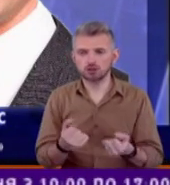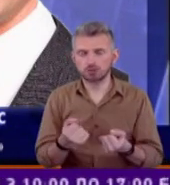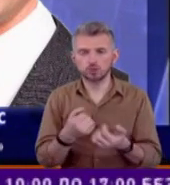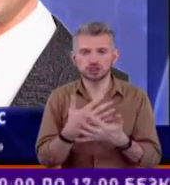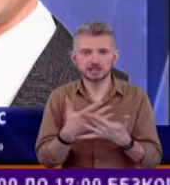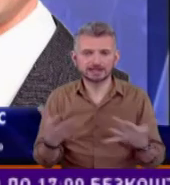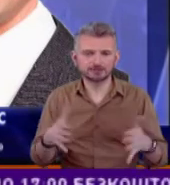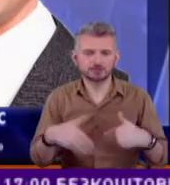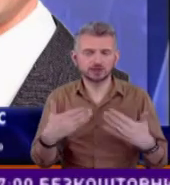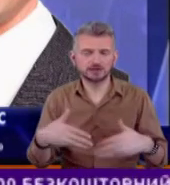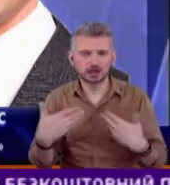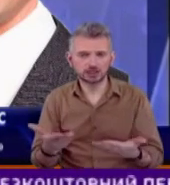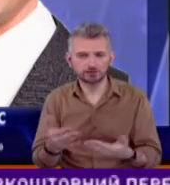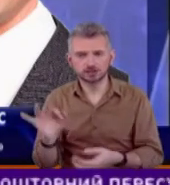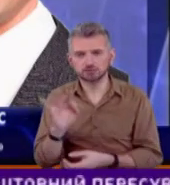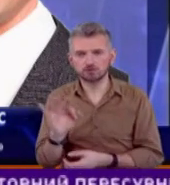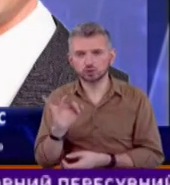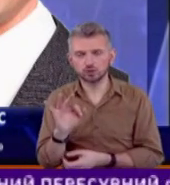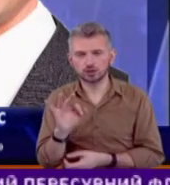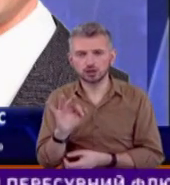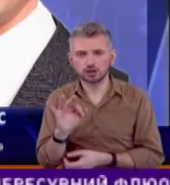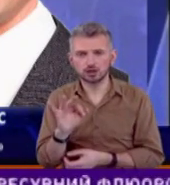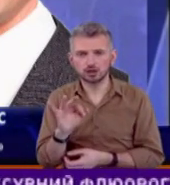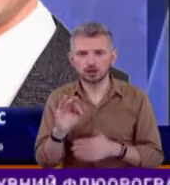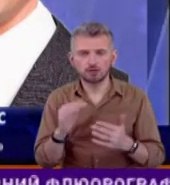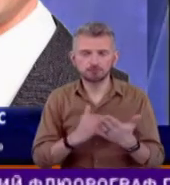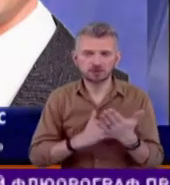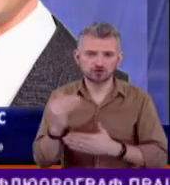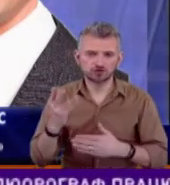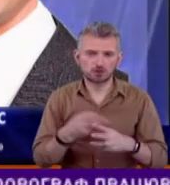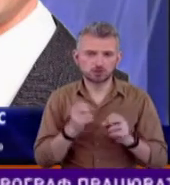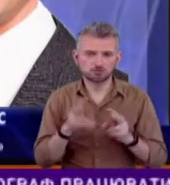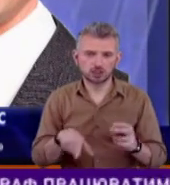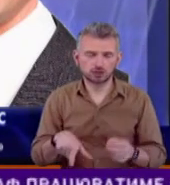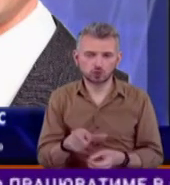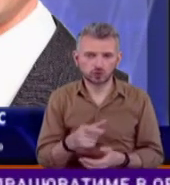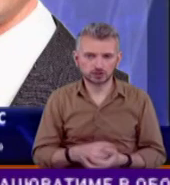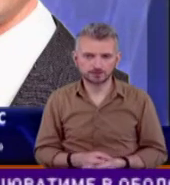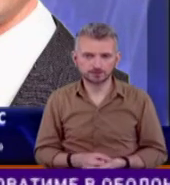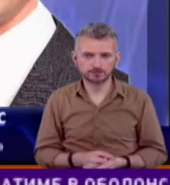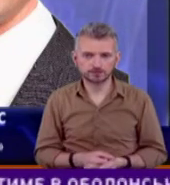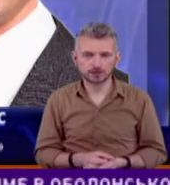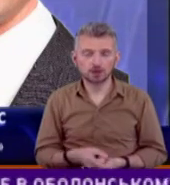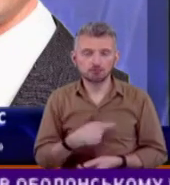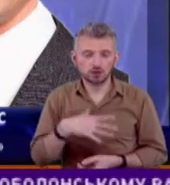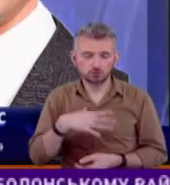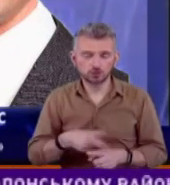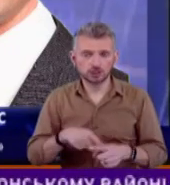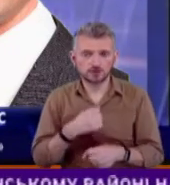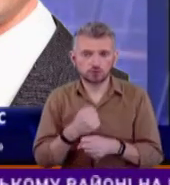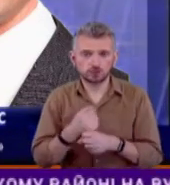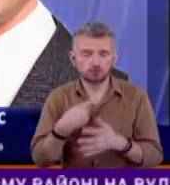різні ініціативи з приводу підвищення безпеки на дорозі. Ми змушені це робити, тому що